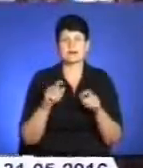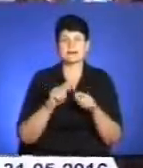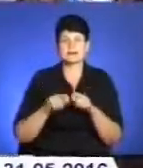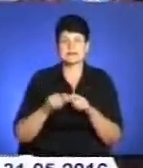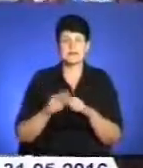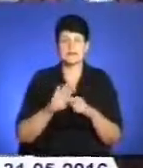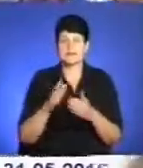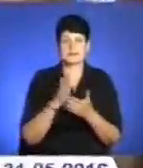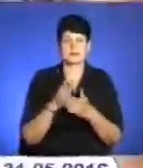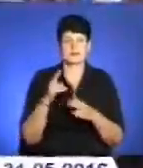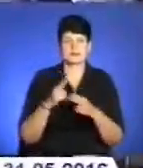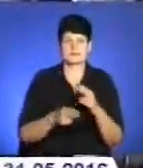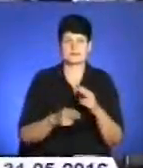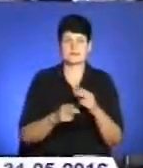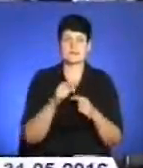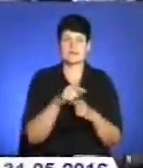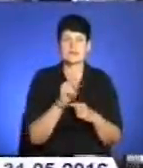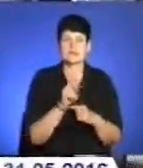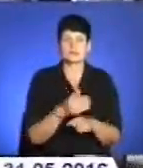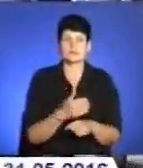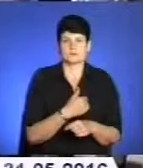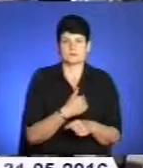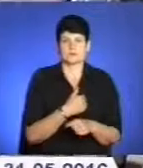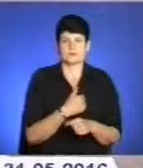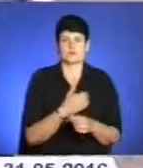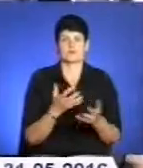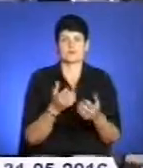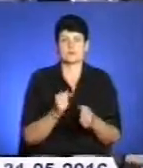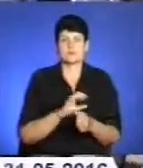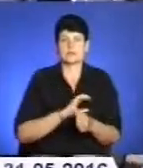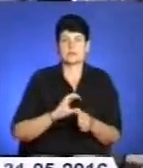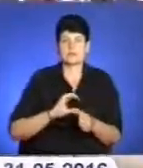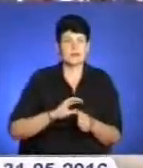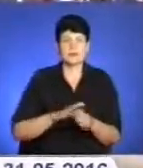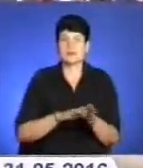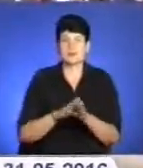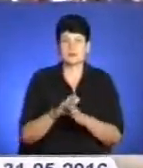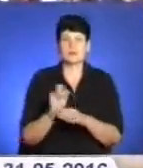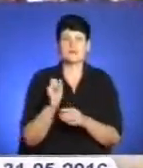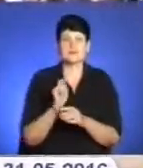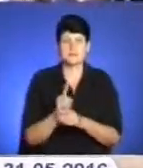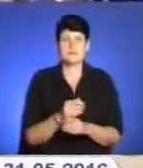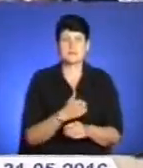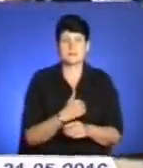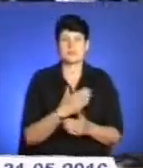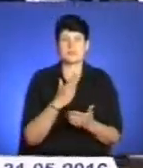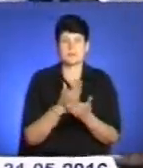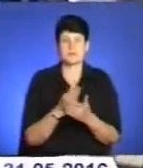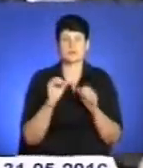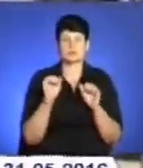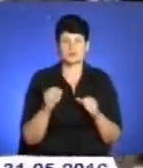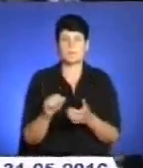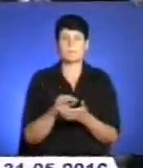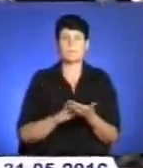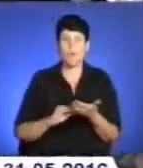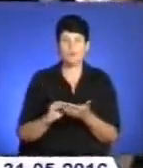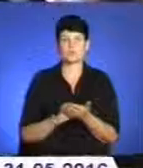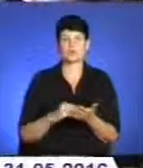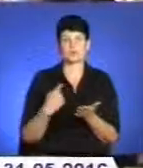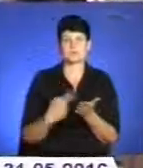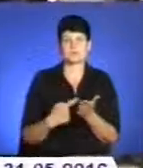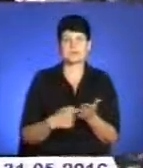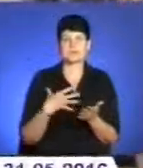підтвердити свої претензії як на срібло, так і на золото. Однак результати підсумкової атестації,